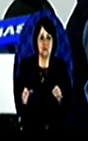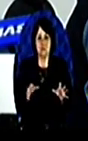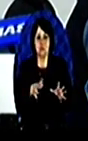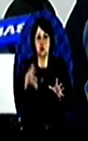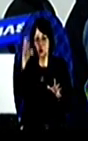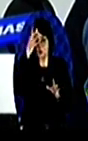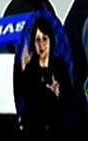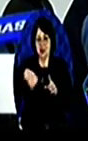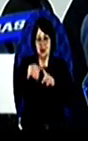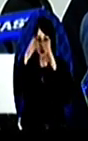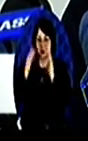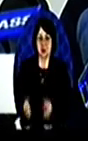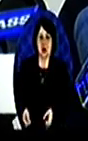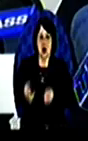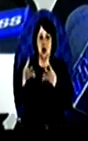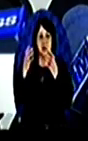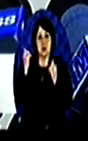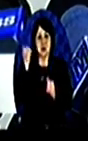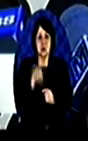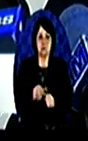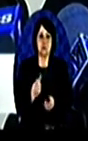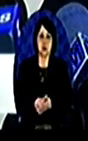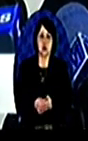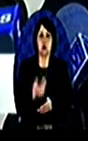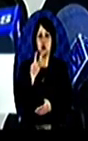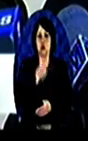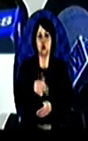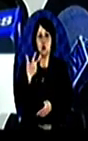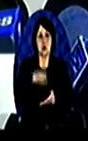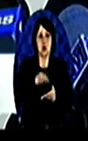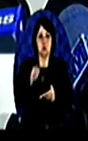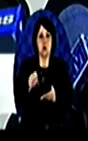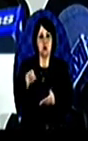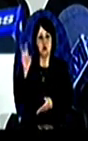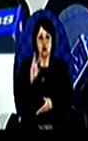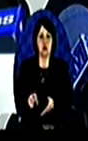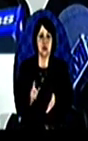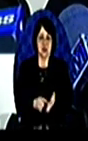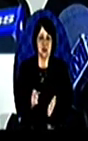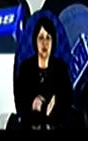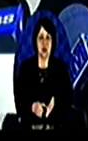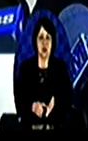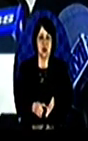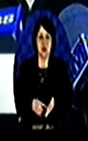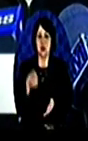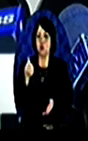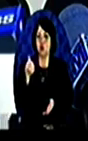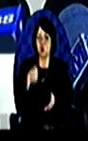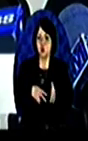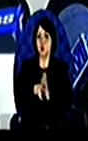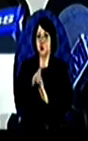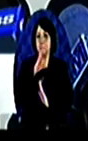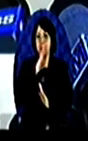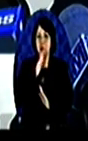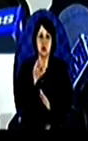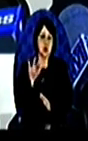гарна. Энтэйгээ уялдуулбал бид нар бол нэг 2-3 тэрбум доллар шаардлагатай байна гэсэн. Энийг л санхүүжүүлэхэд бид нар